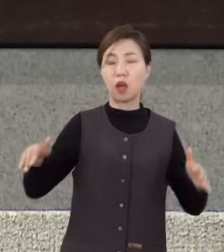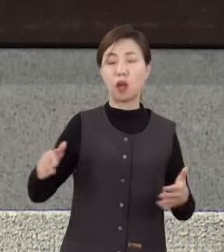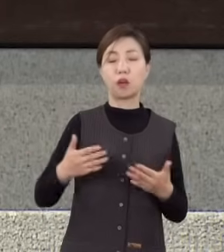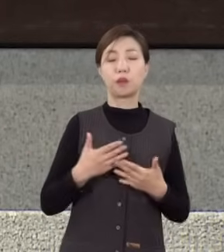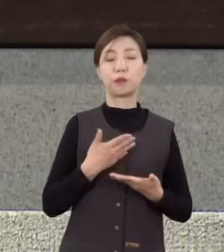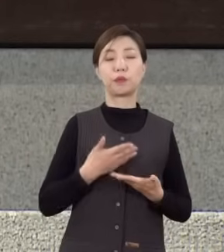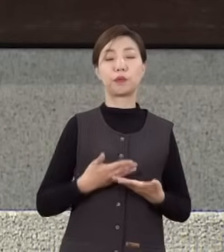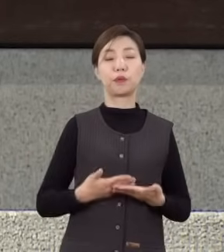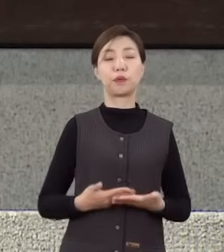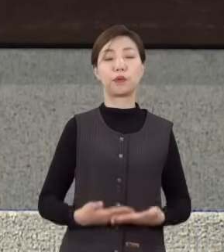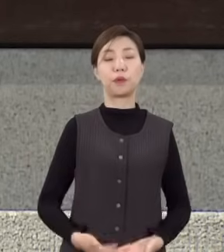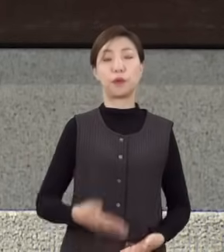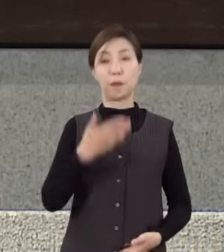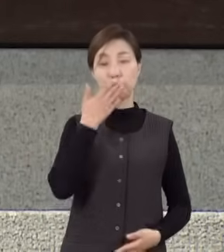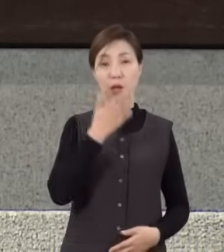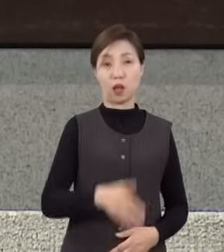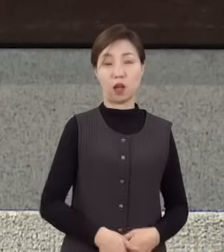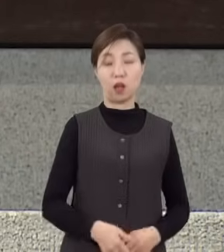부처님이 지나가시고